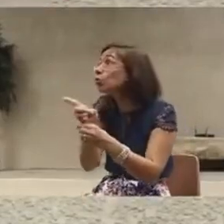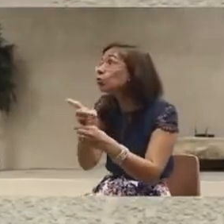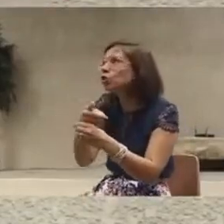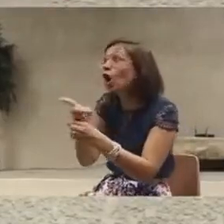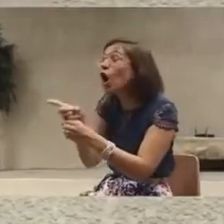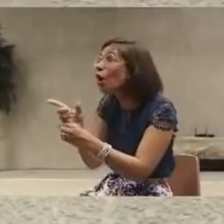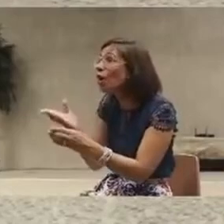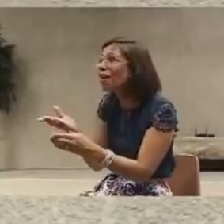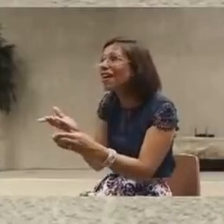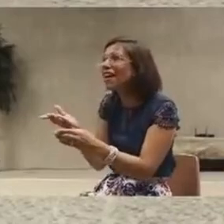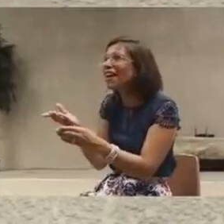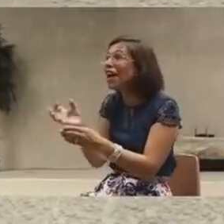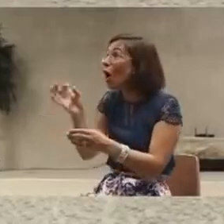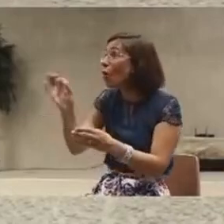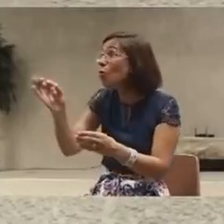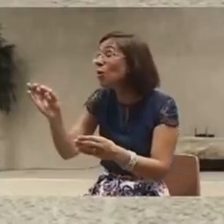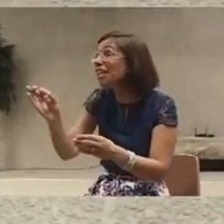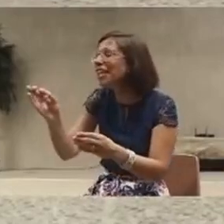tu t'approches de la sortie.